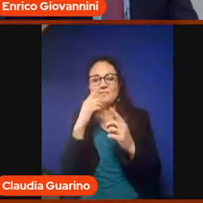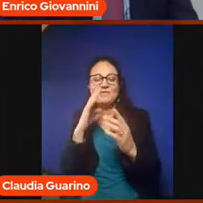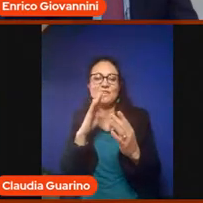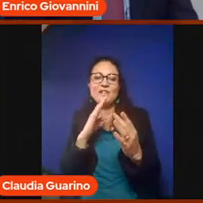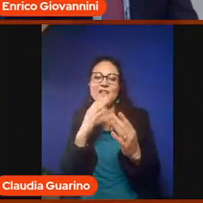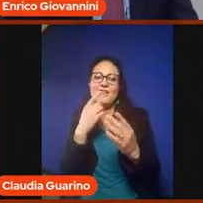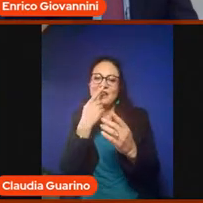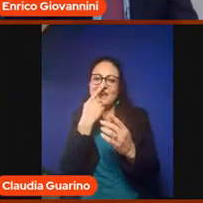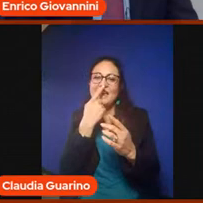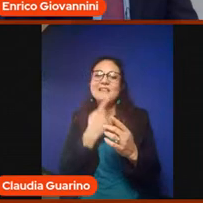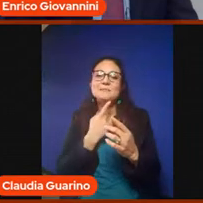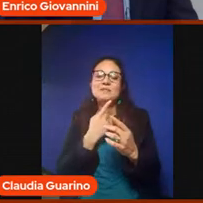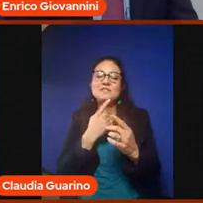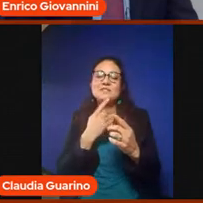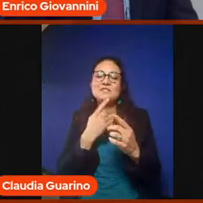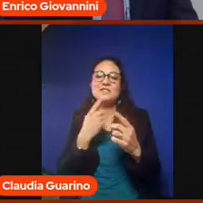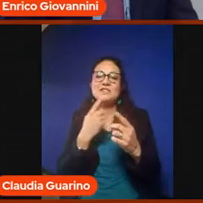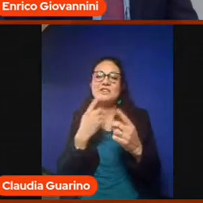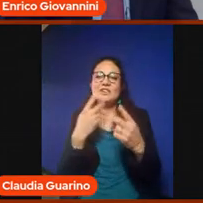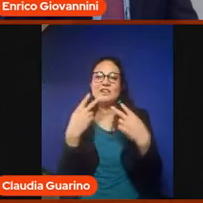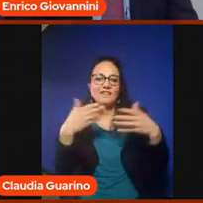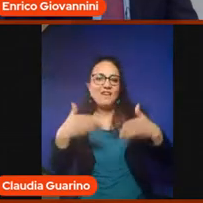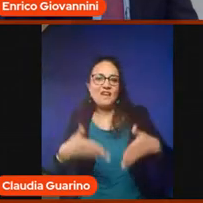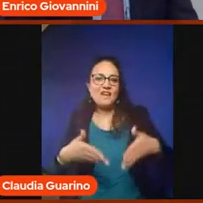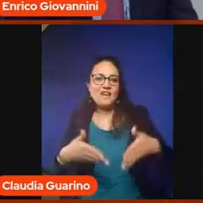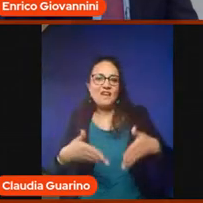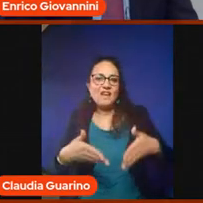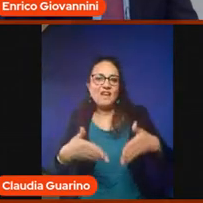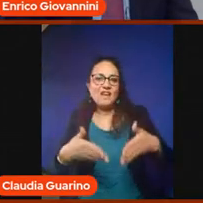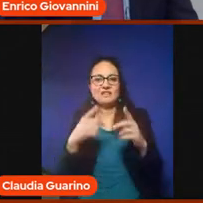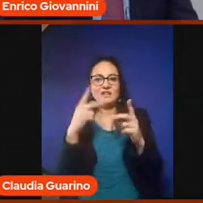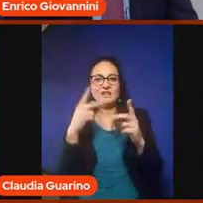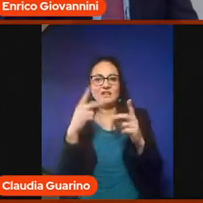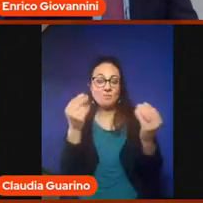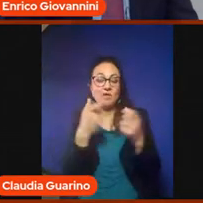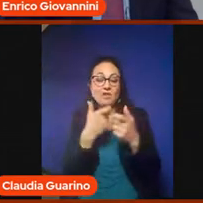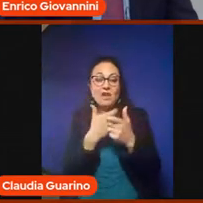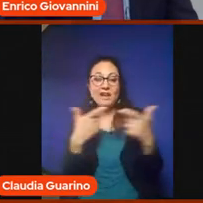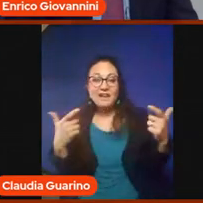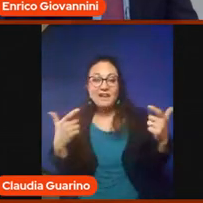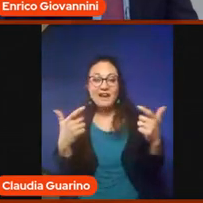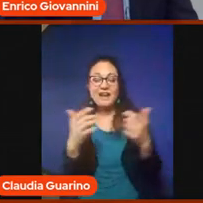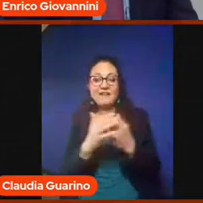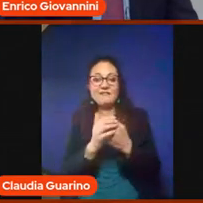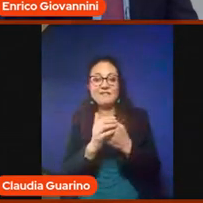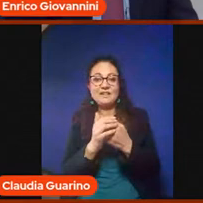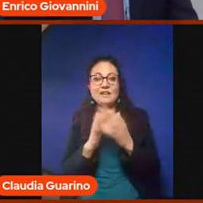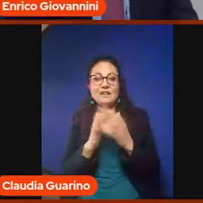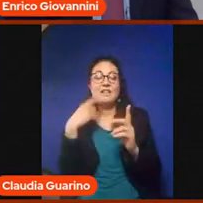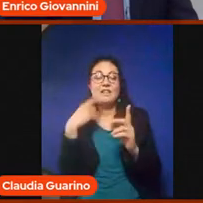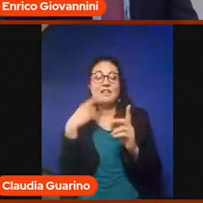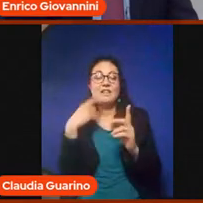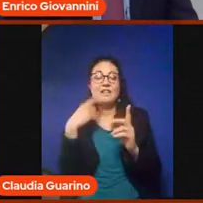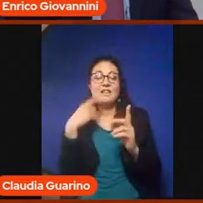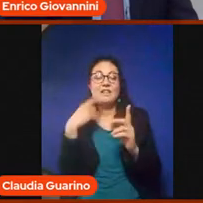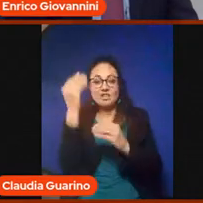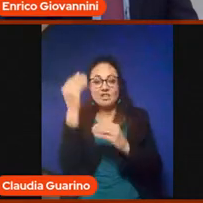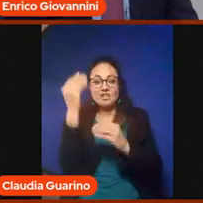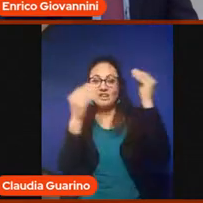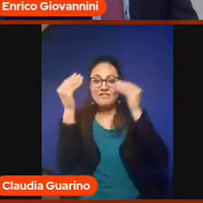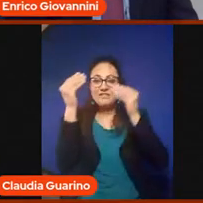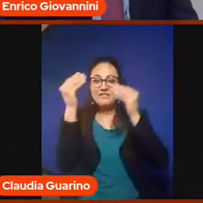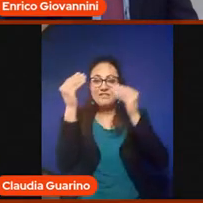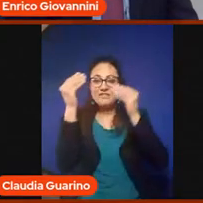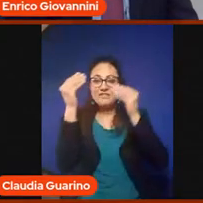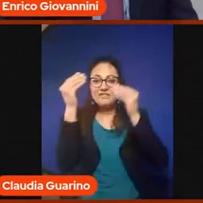molto, molto grave, quindi insomma abbiamo bisogno di riflessione. Uno dei temi che abbiamo trattato in questo Earth Day è